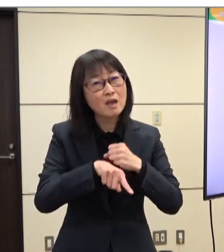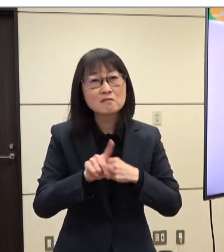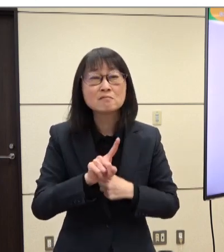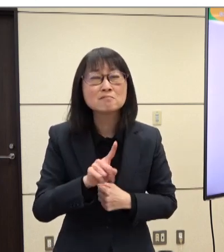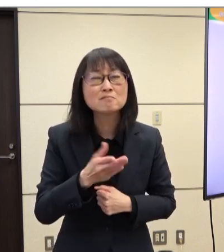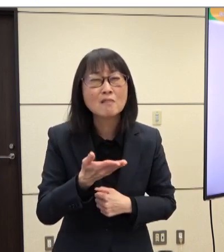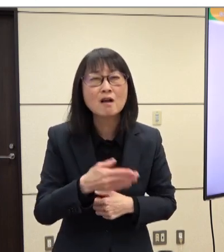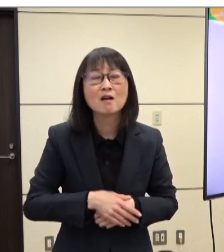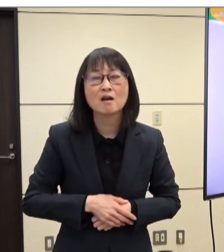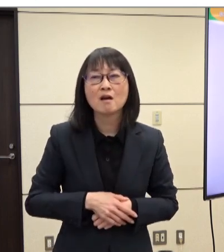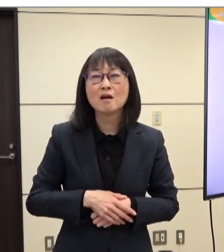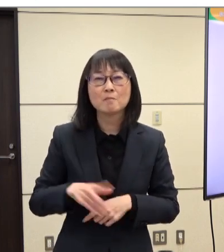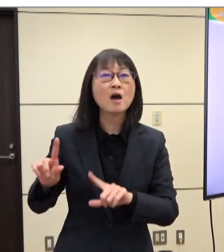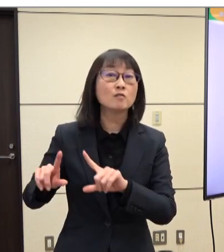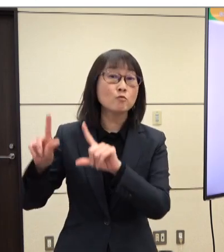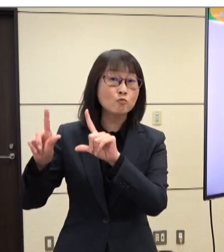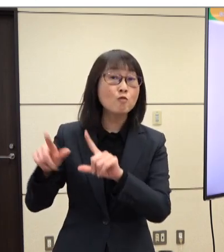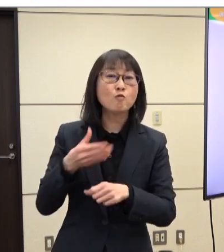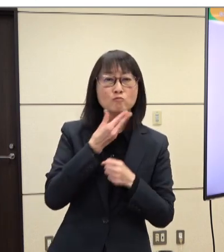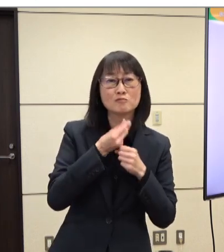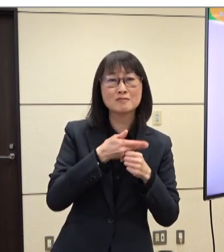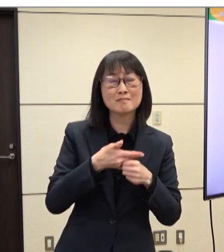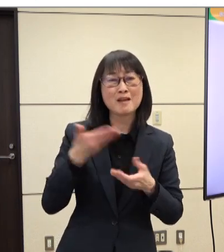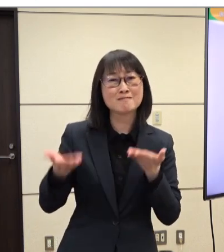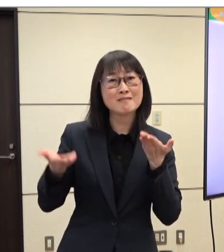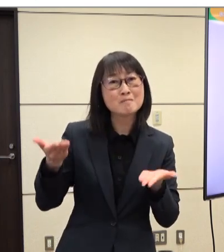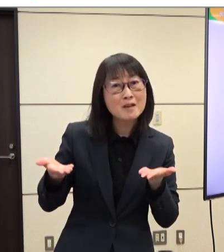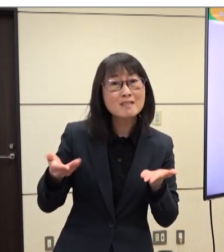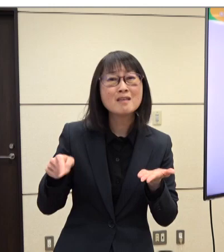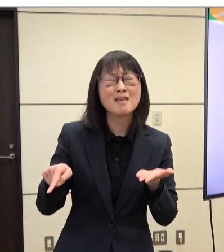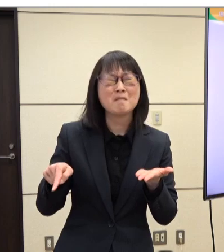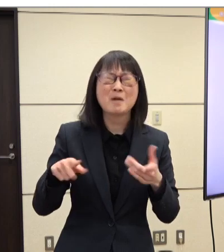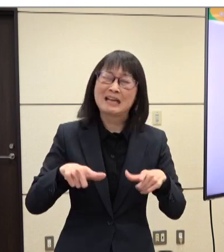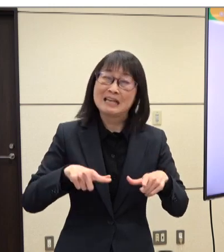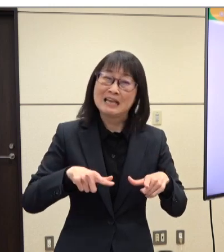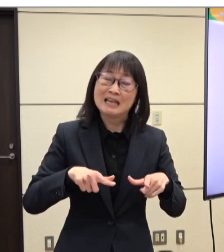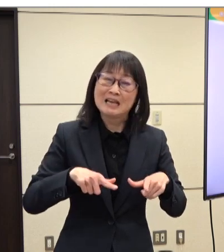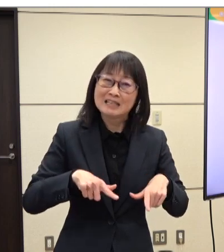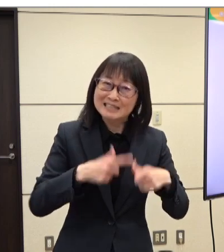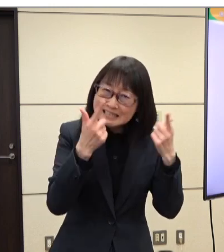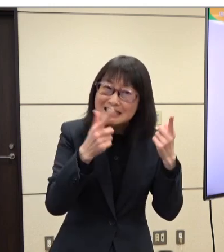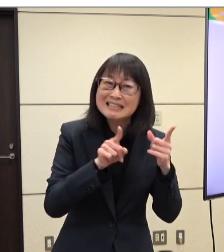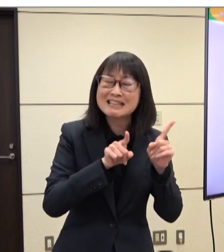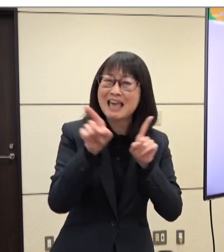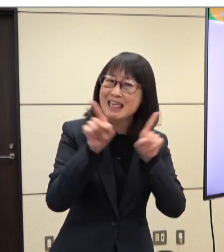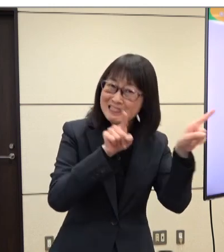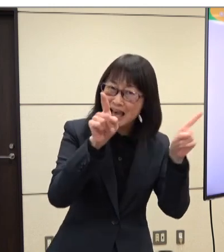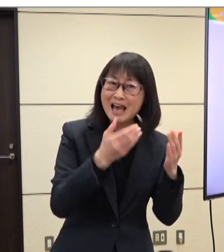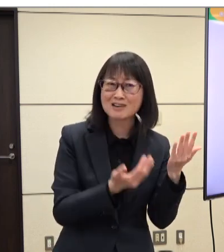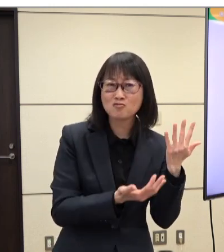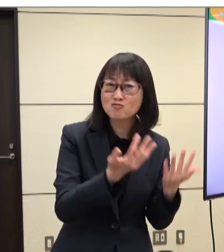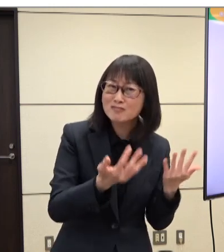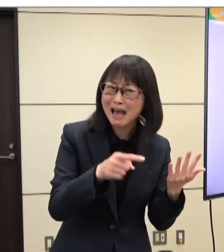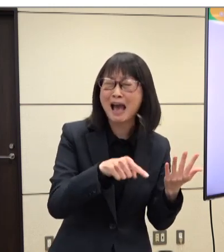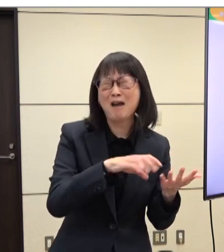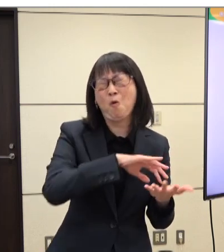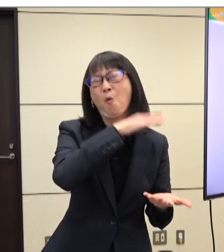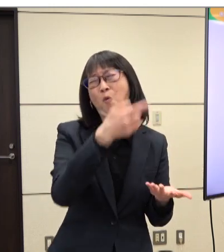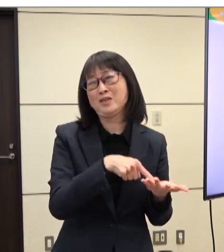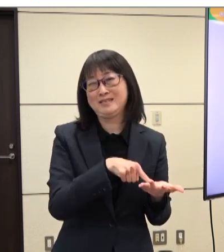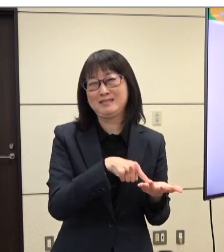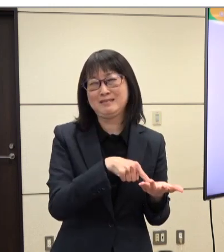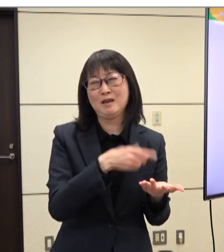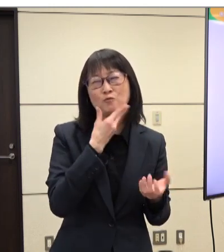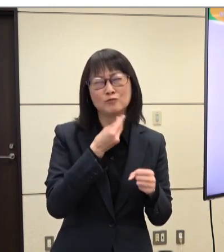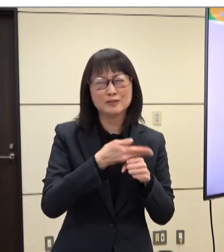都会と比べてね、絶対的に違うのは草切りなんですよ。だから都会はまず庭とかないですよね。ところ